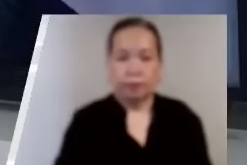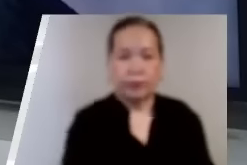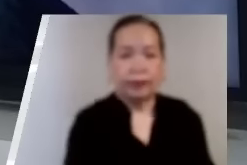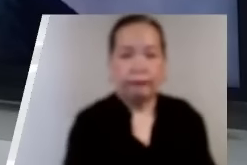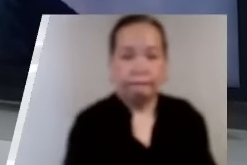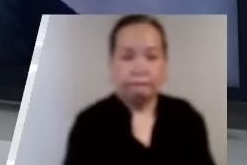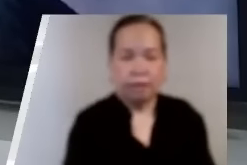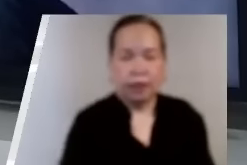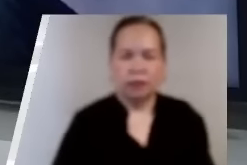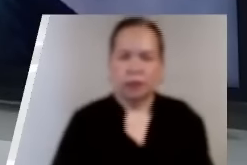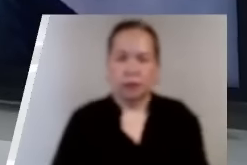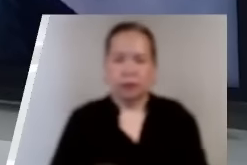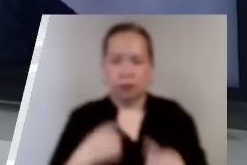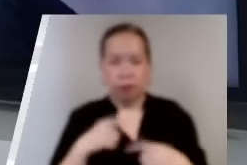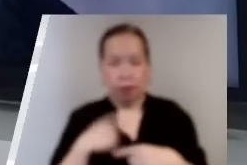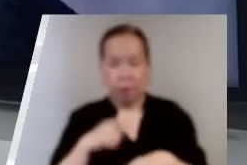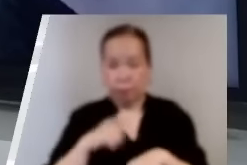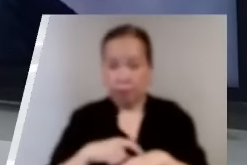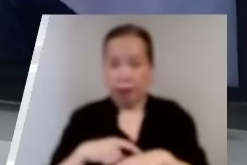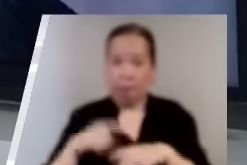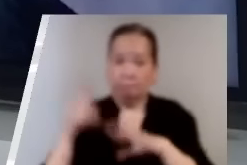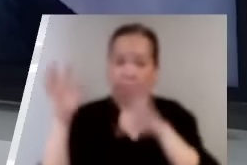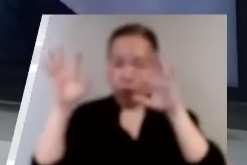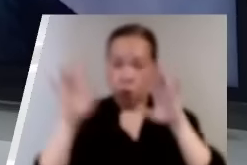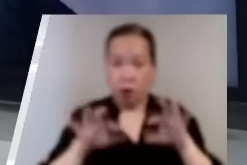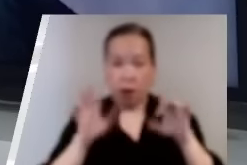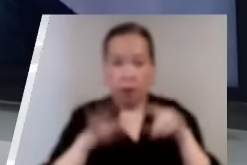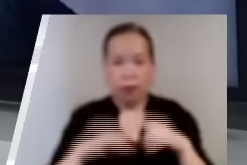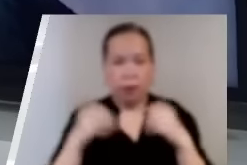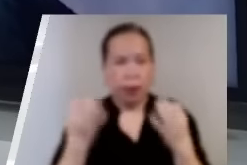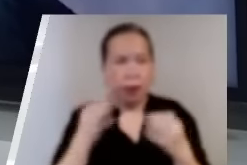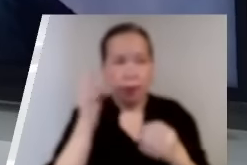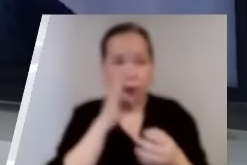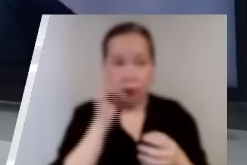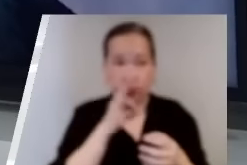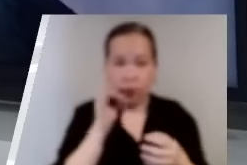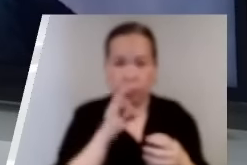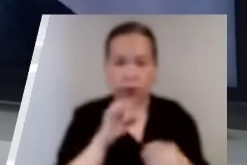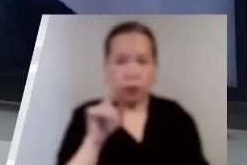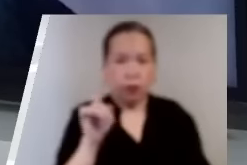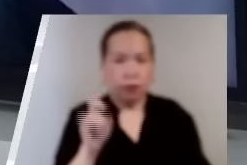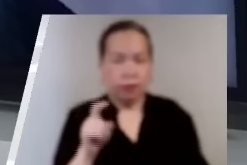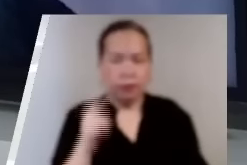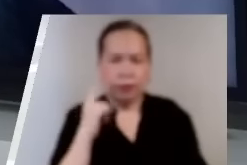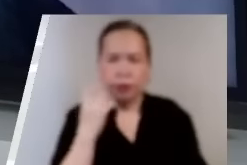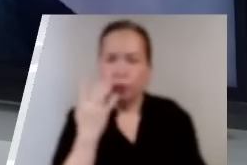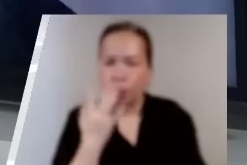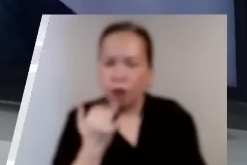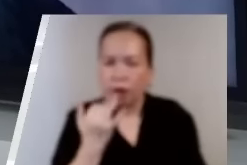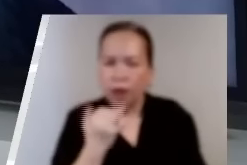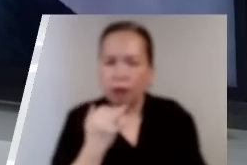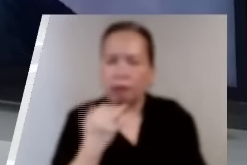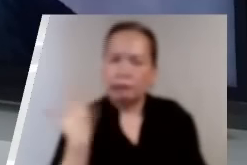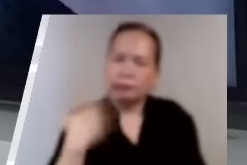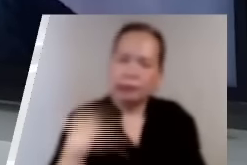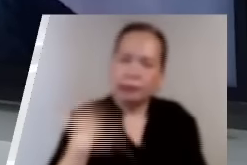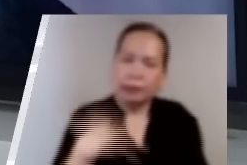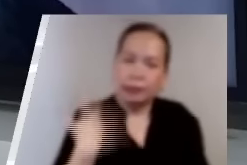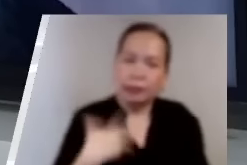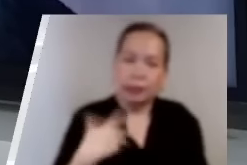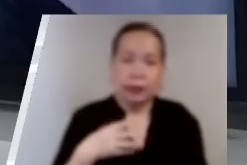Kahit habag at season na, karamihan sa ating mga kababayan, iisang tanong, bakit ang init pa rin ang panahon? Ang paliwanag ng pag-asa sa